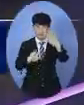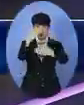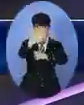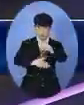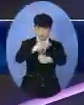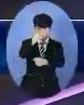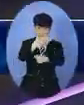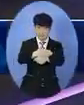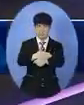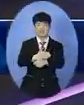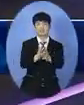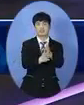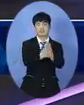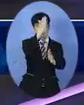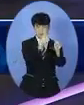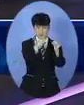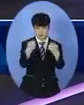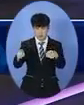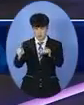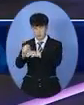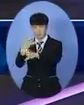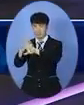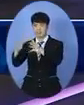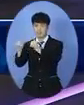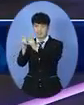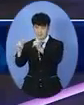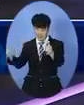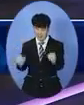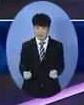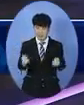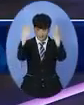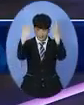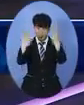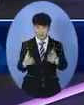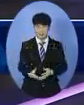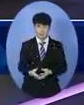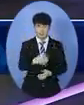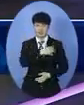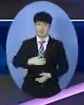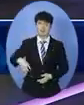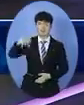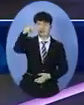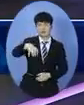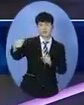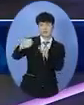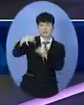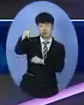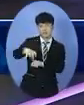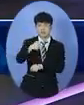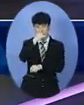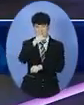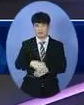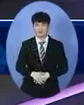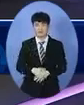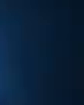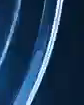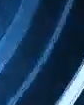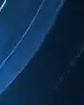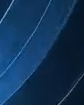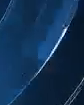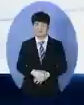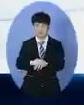제9주년 세계인의 날을 맞아 제6회 시민과 함께하는 외국인 잔치가 천안시 문성동 주민센터 인근에서 열렸습니다.